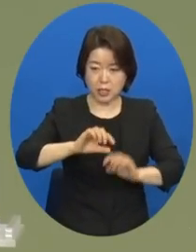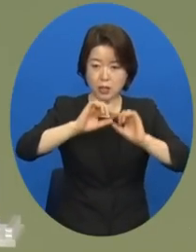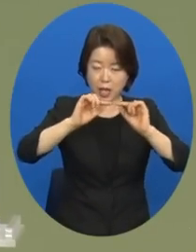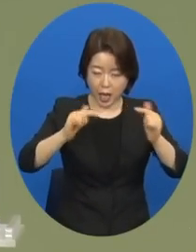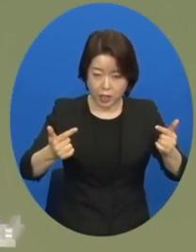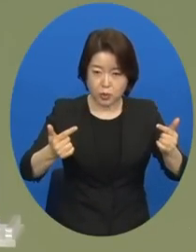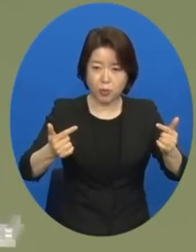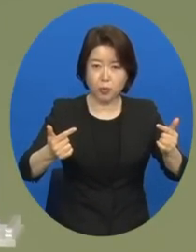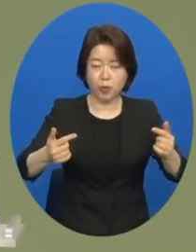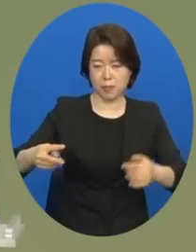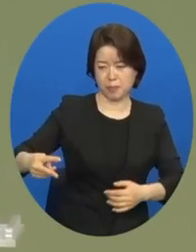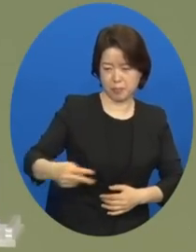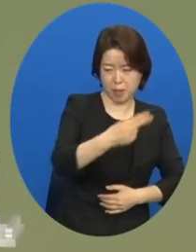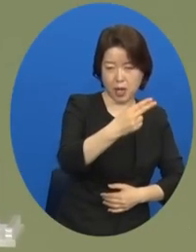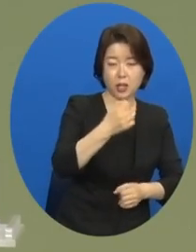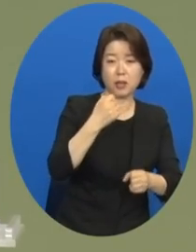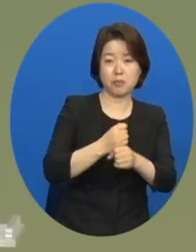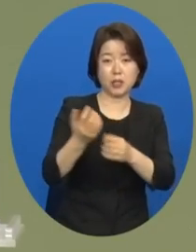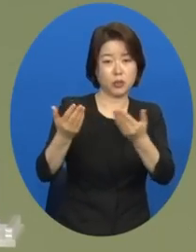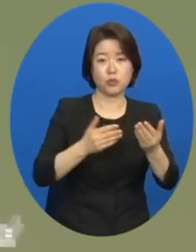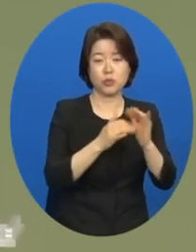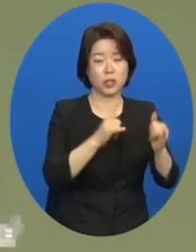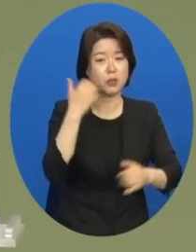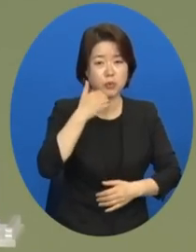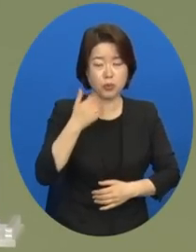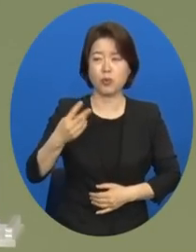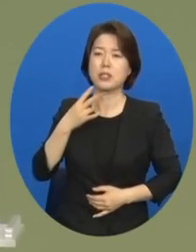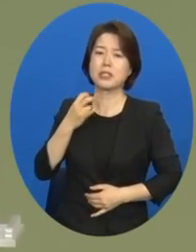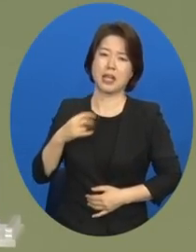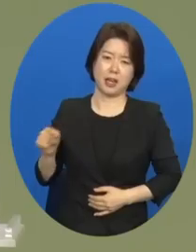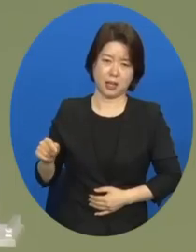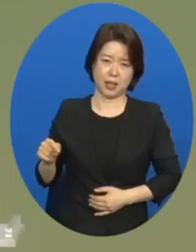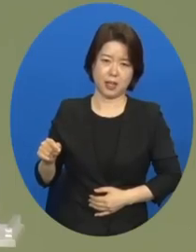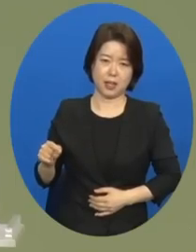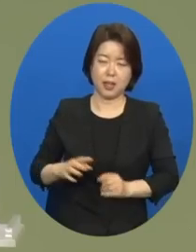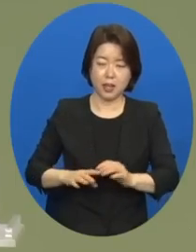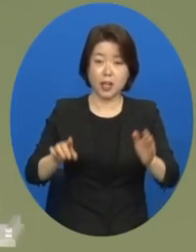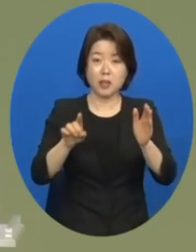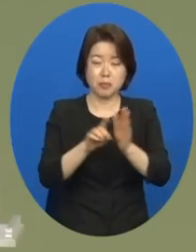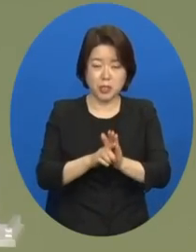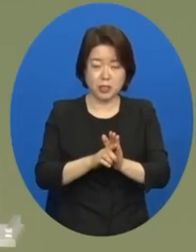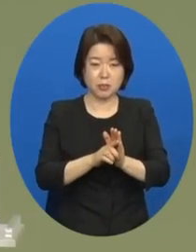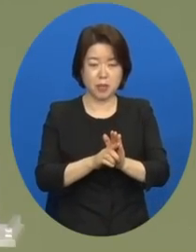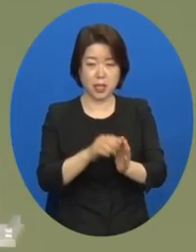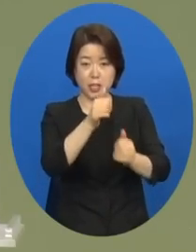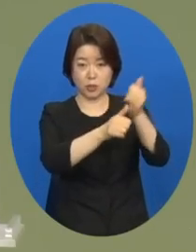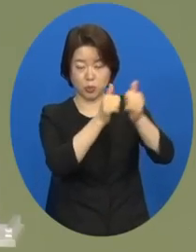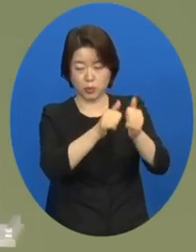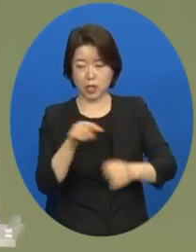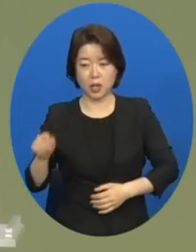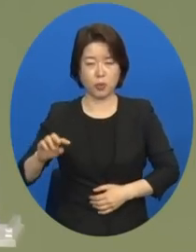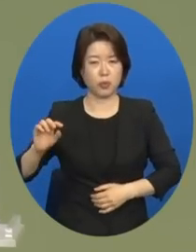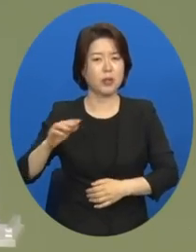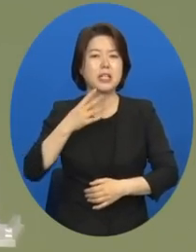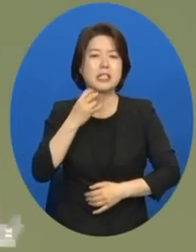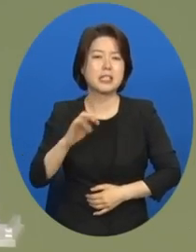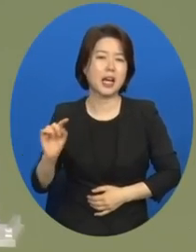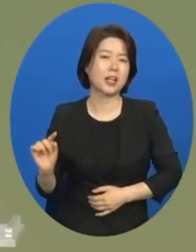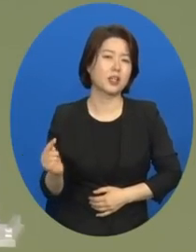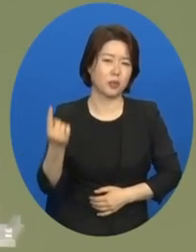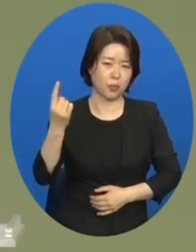한 사람이 사라고 사라로 인해 열국의 아비 믿음의 조상으로 자리매김까지 하게 된 것이에요